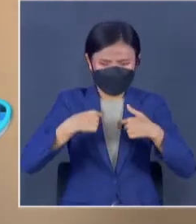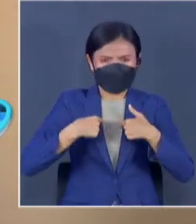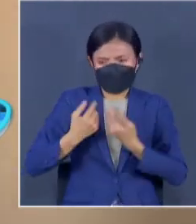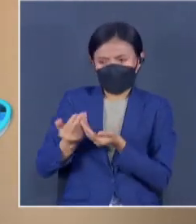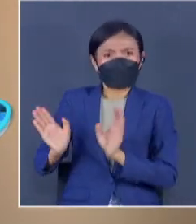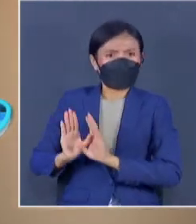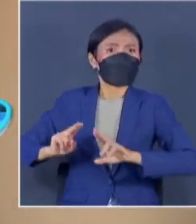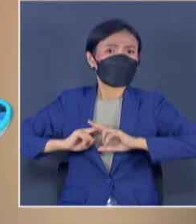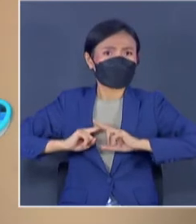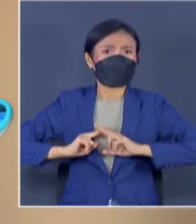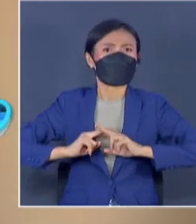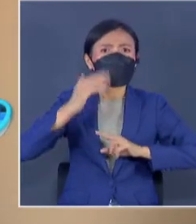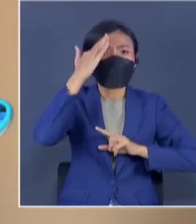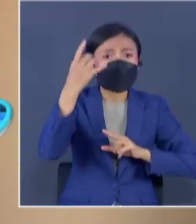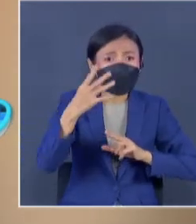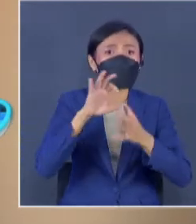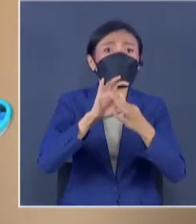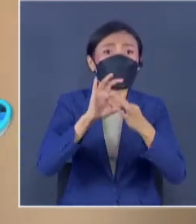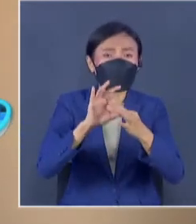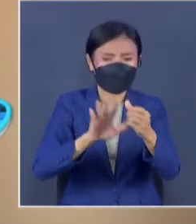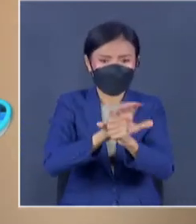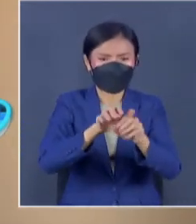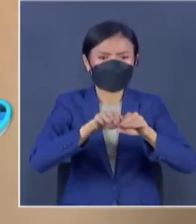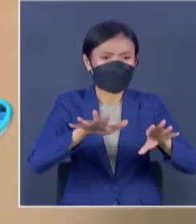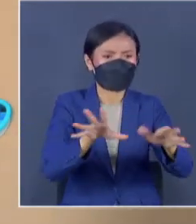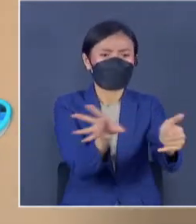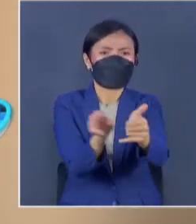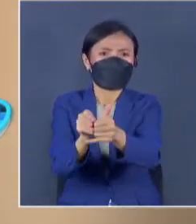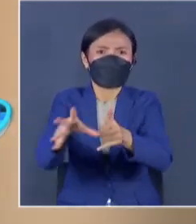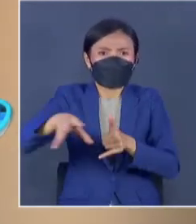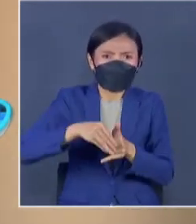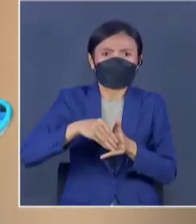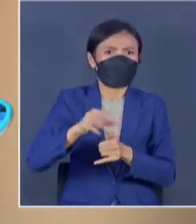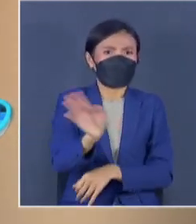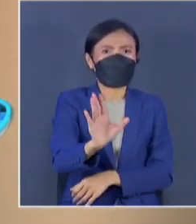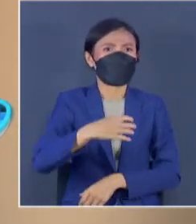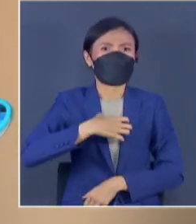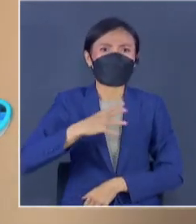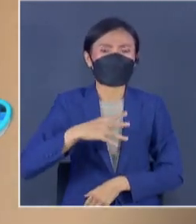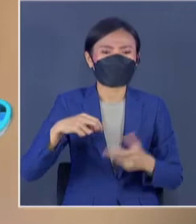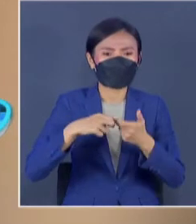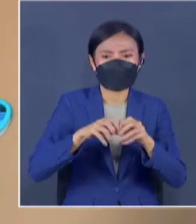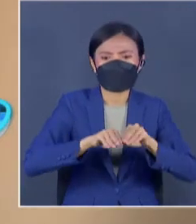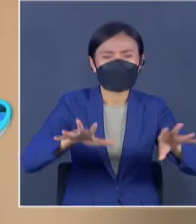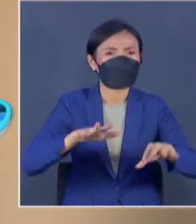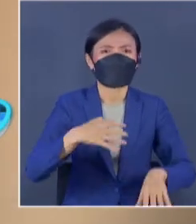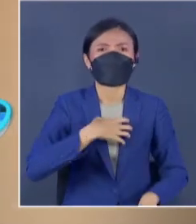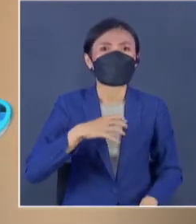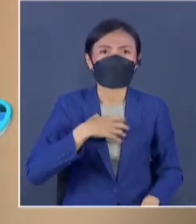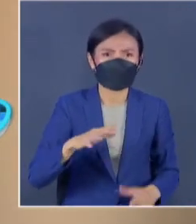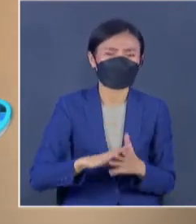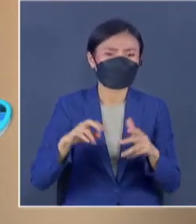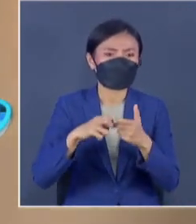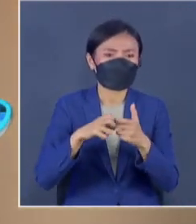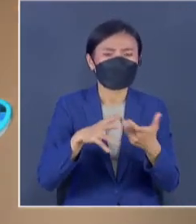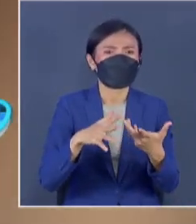ครับเราเอาความปลอดภัยเป็นหลักเพราะว่ามะตูมก็ไม่อยากให้งานบุญของตัวเองมันจะต้องมีอะไรแบบดราม่าตามมาทีหลังนะครับยังไ